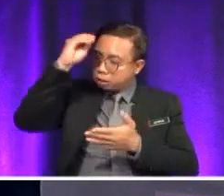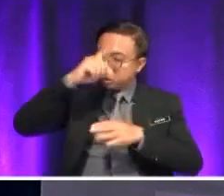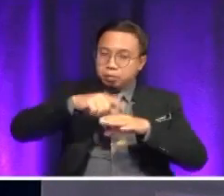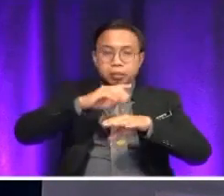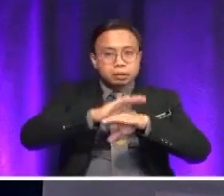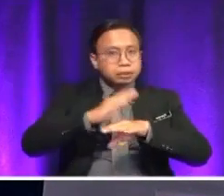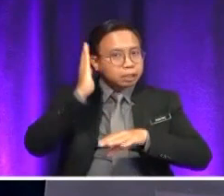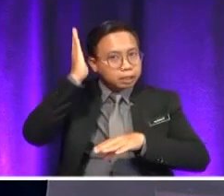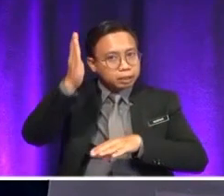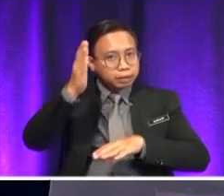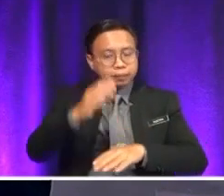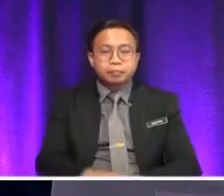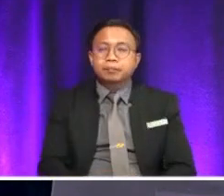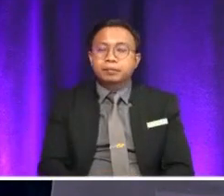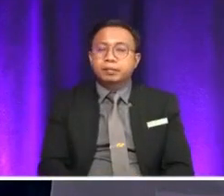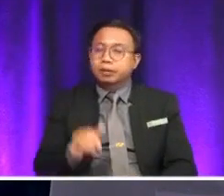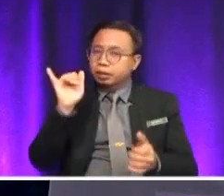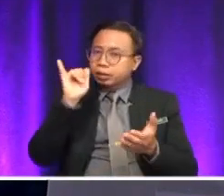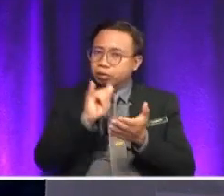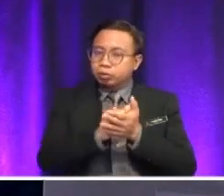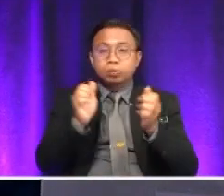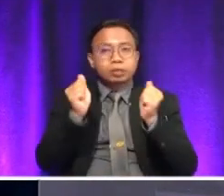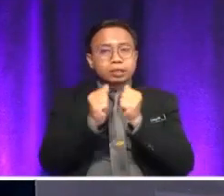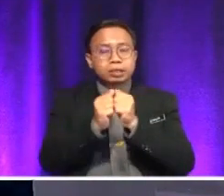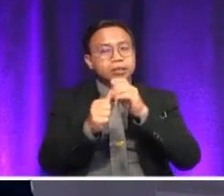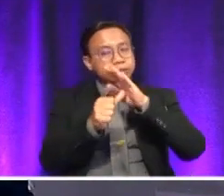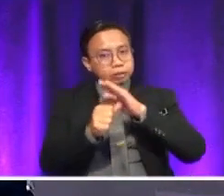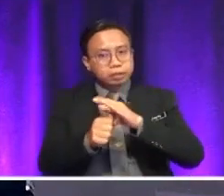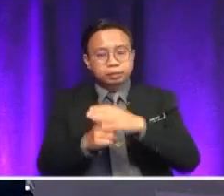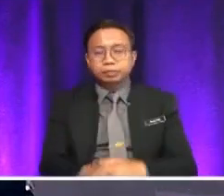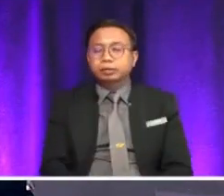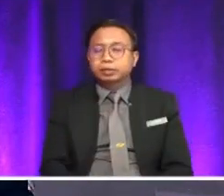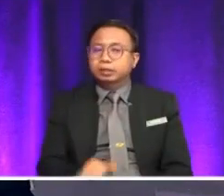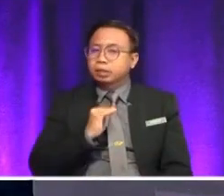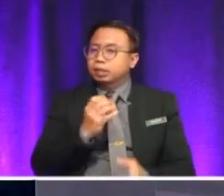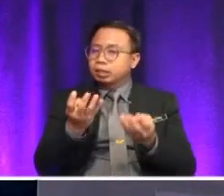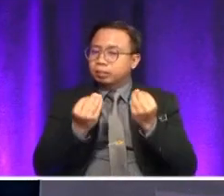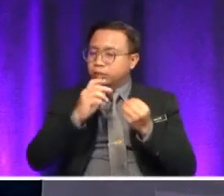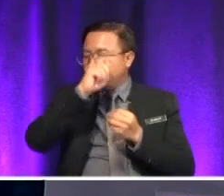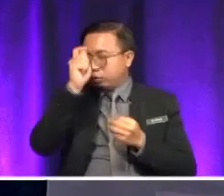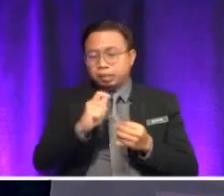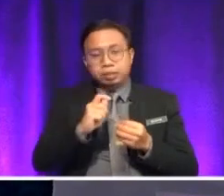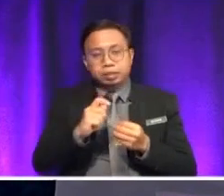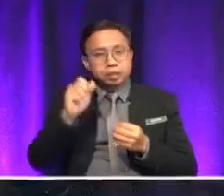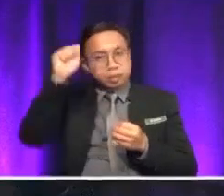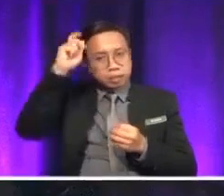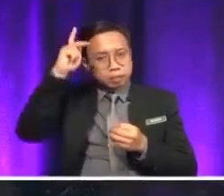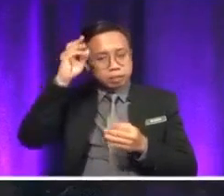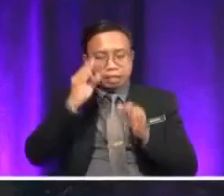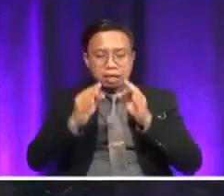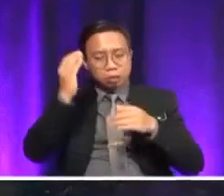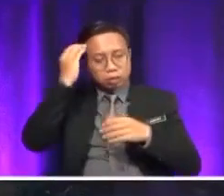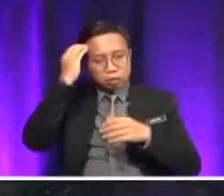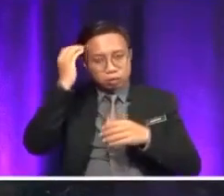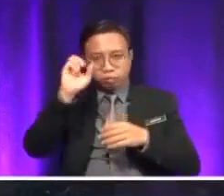Betul. Okey, itu adalah mengenai dengan stres. Okey. Saya nak tanya Akmal lah, cukup kau tahu kan.